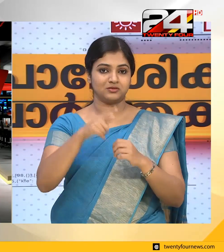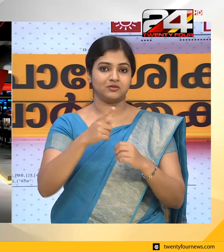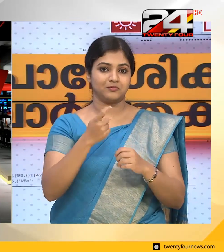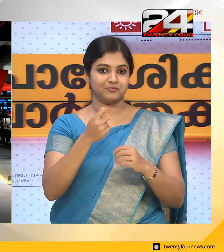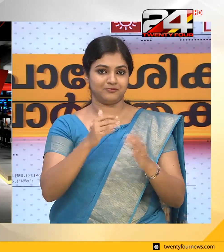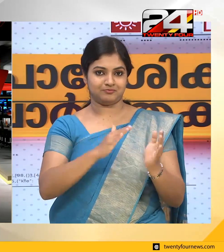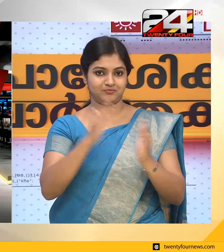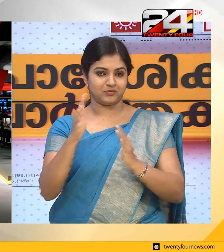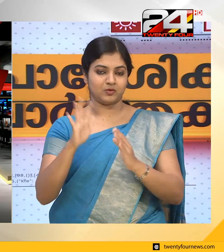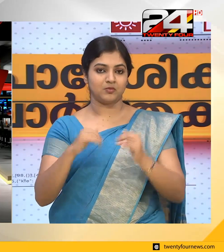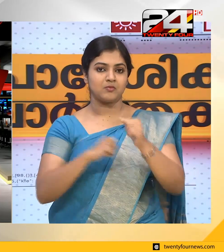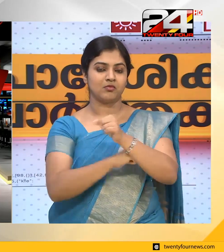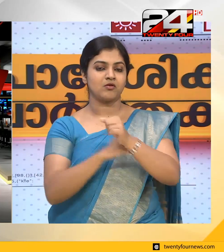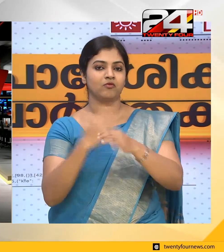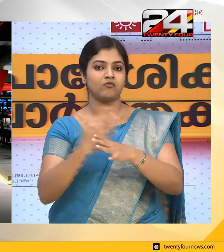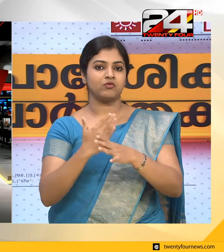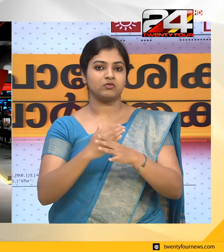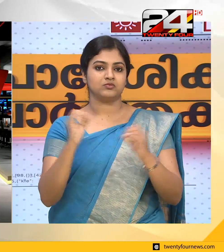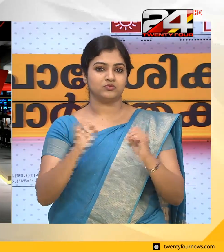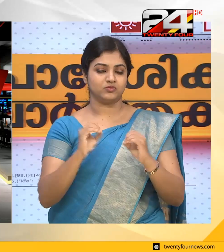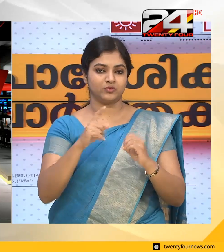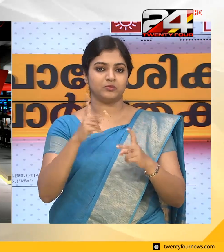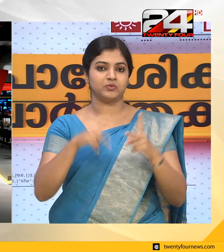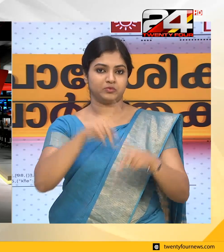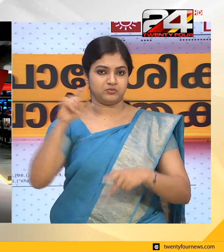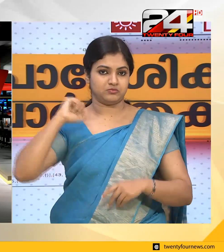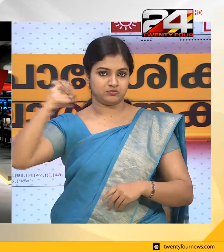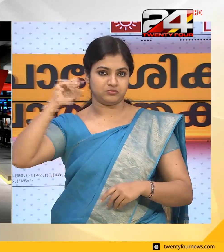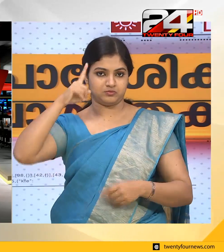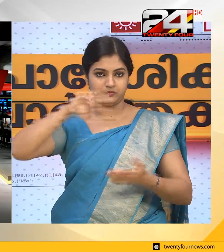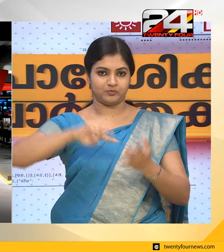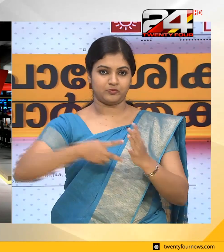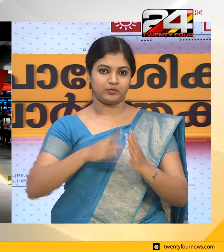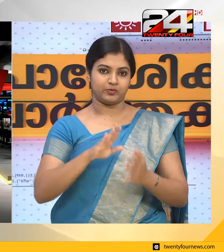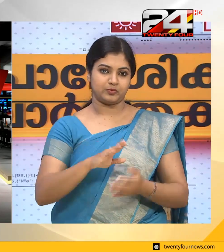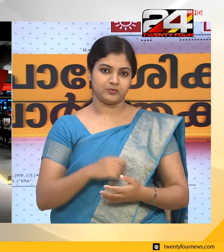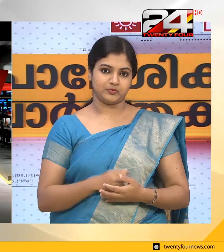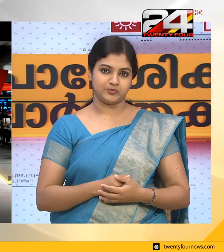പാലം യാഥാർത്ഥ്യമാവാത്തതിനെ തുടർന്ന് നാട്ടുകാർ പ്രക്ഷോഭത്തിനൊരുങ്ങുകയാണ്.